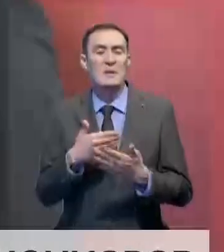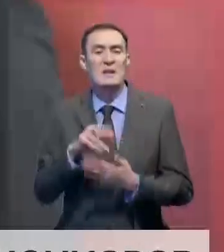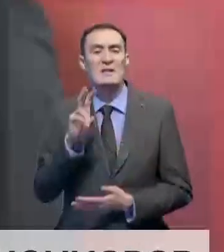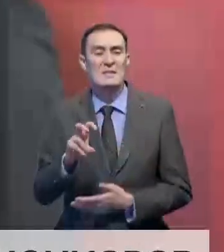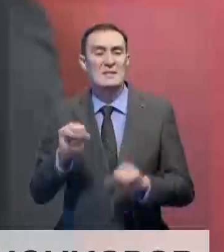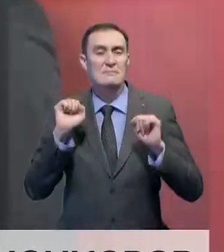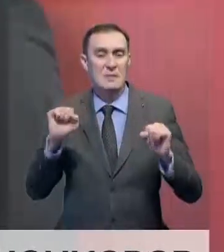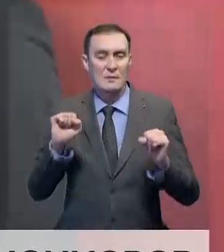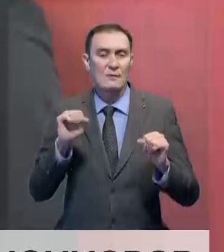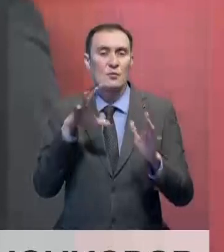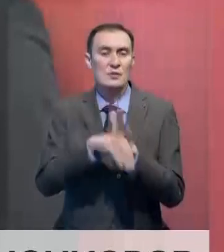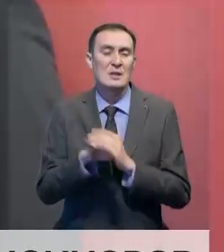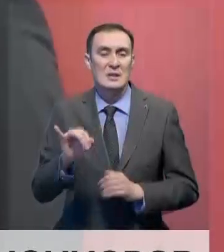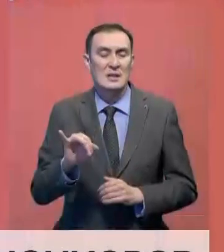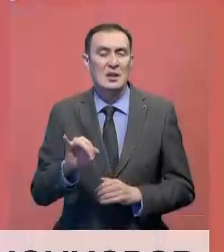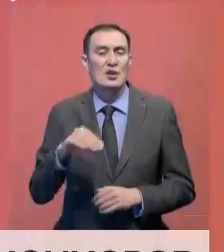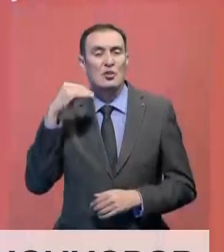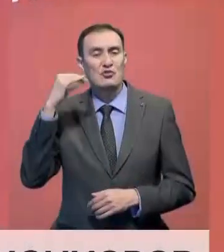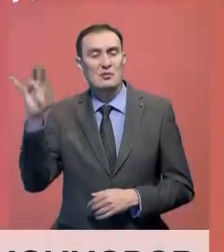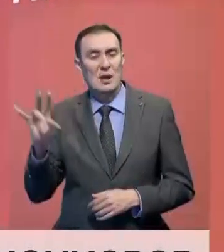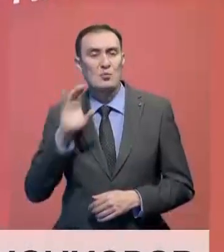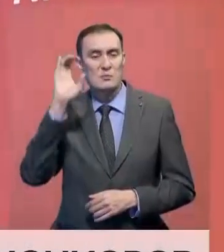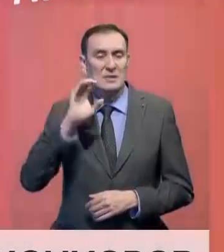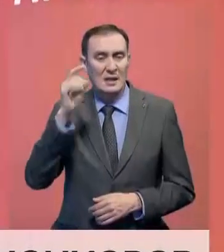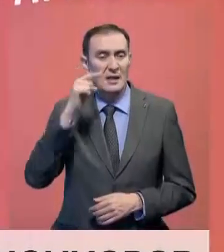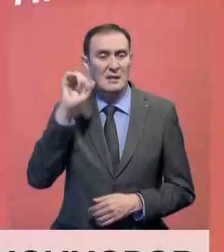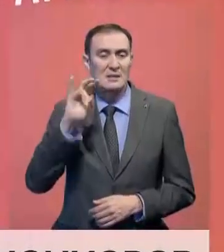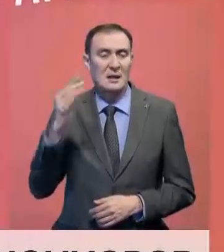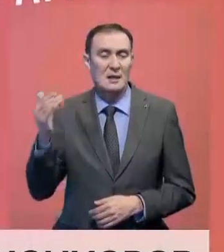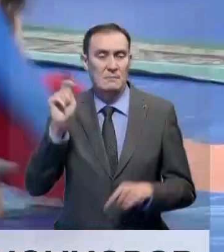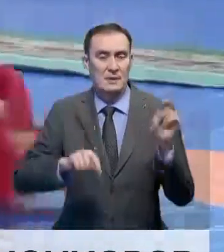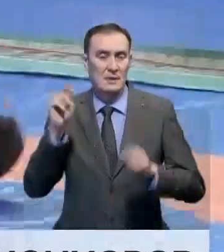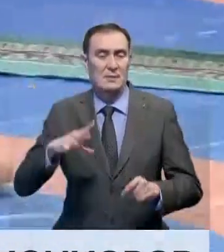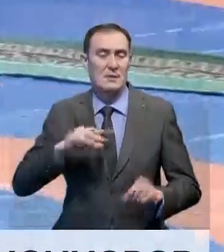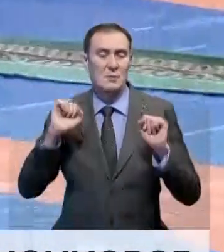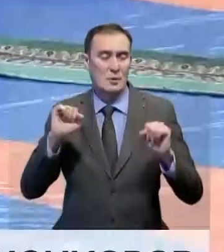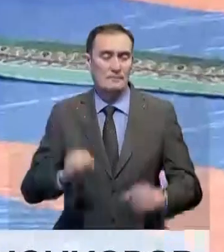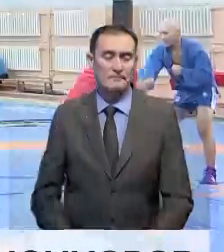почти 200 спортсменов в том числе из Таджикистана Узбекистана и